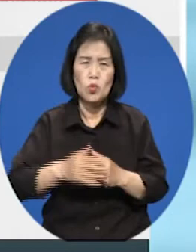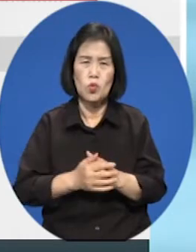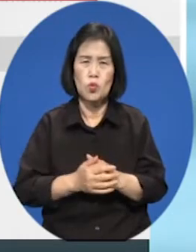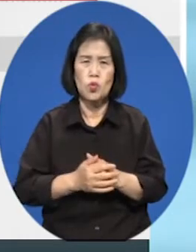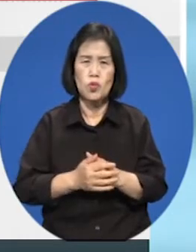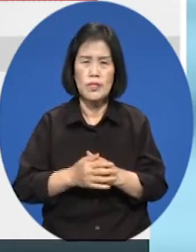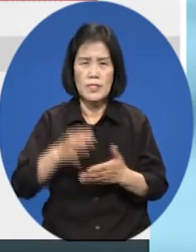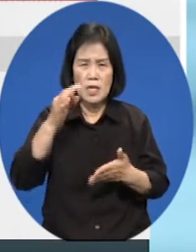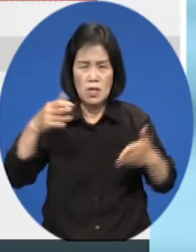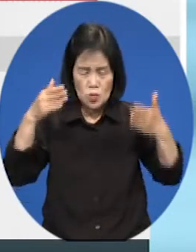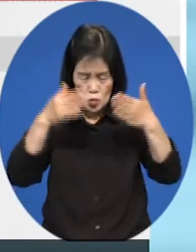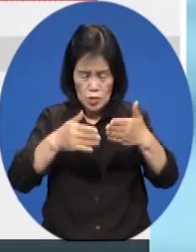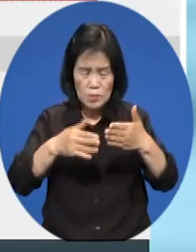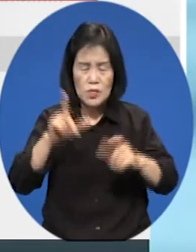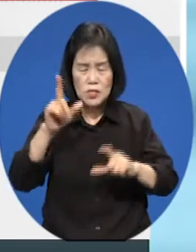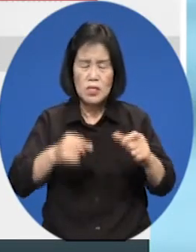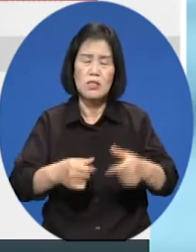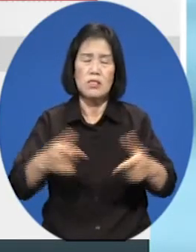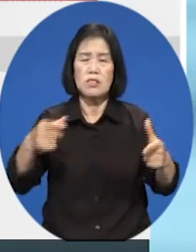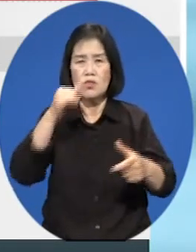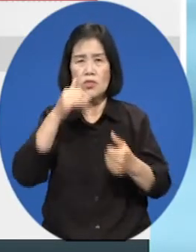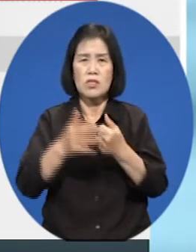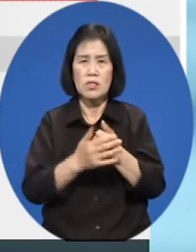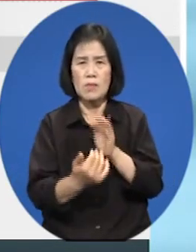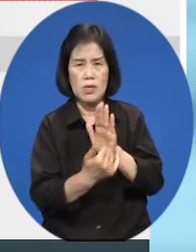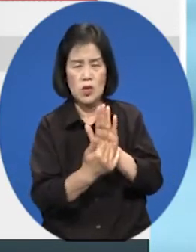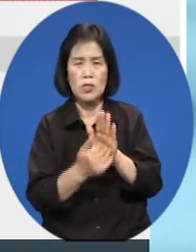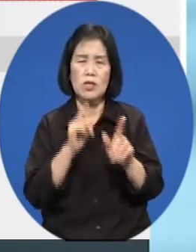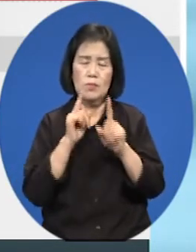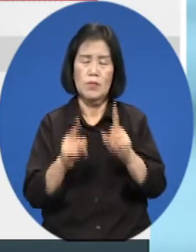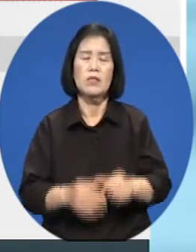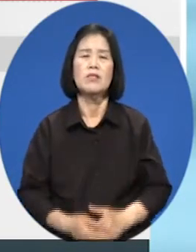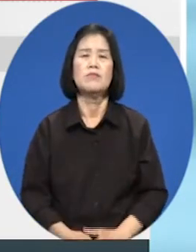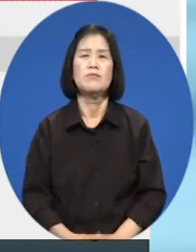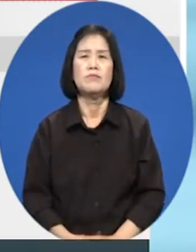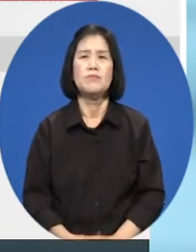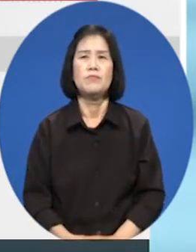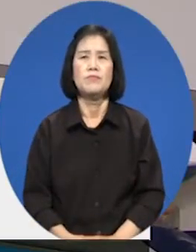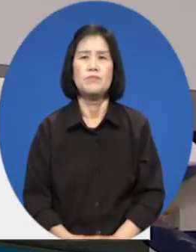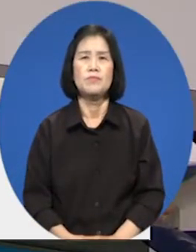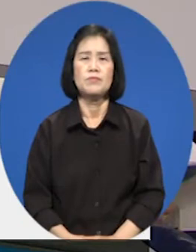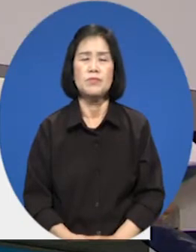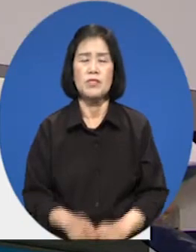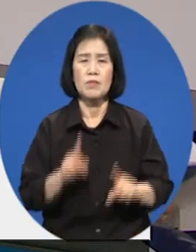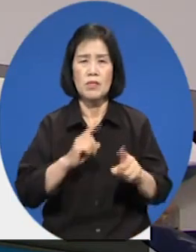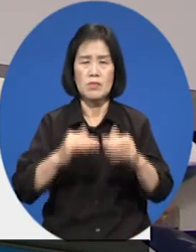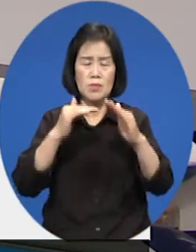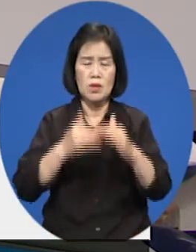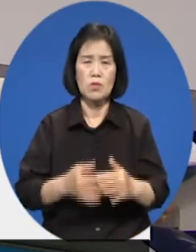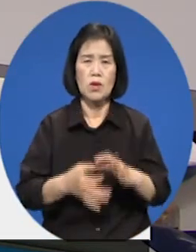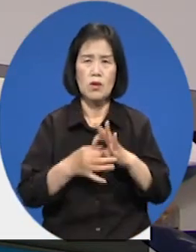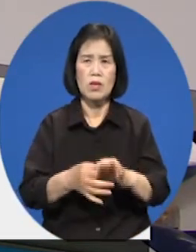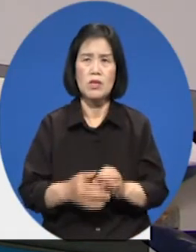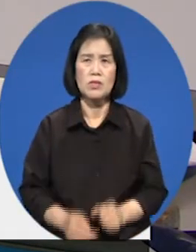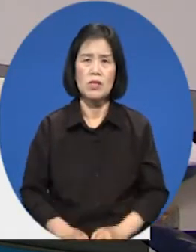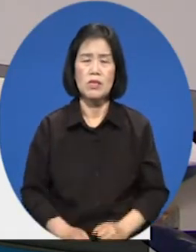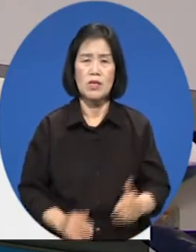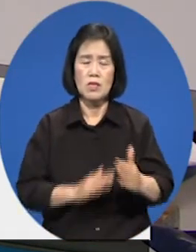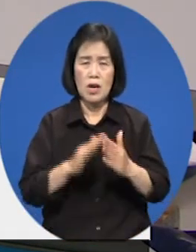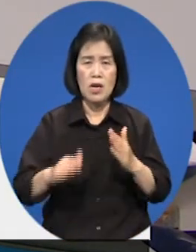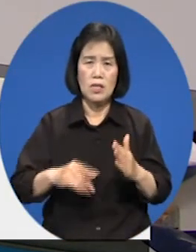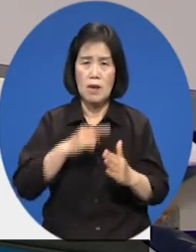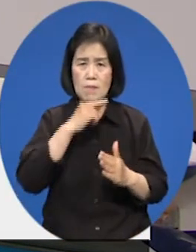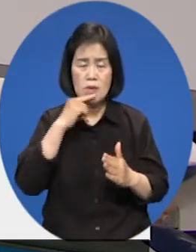급증하기 때문에 그런 거를 이제 경계하는 목소리를 냈다라고 봅니다. 네. 네. 방금 말씀하신 그 내용과 관련해서 그럼 지금 가계빚이